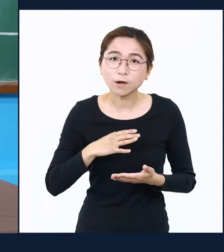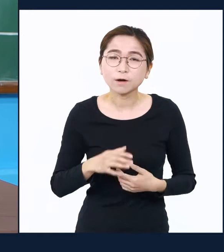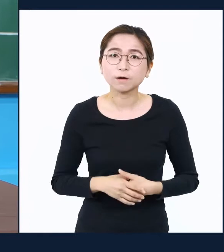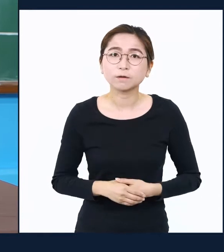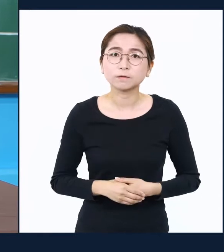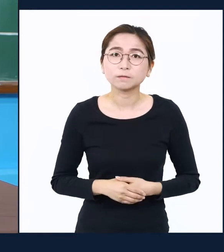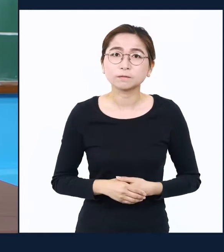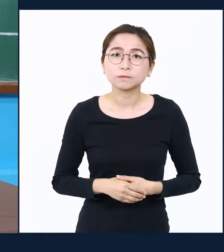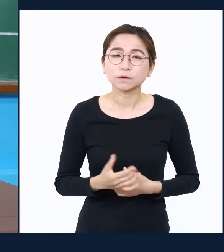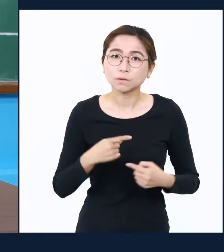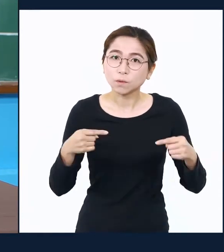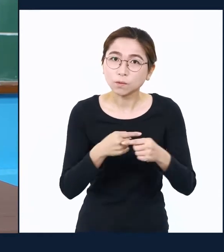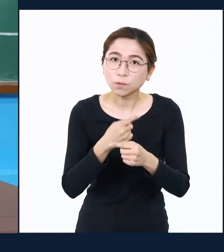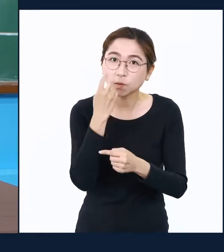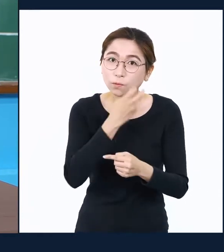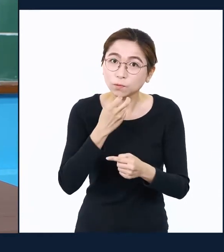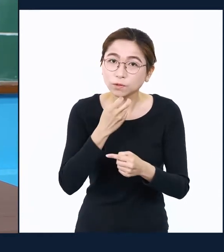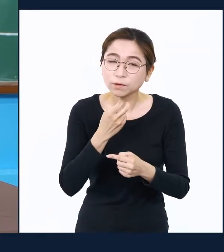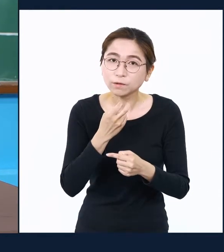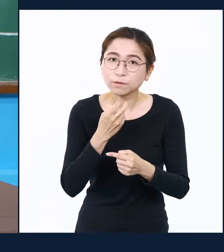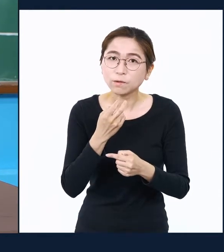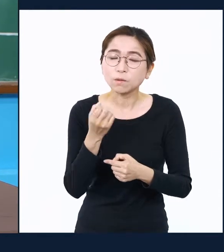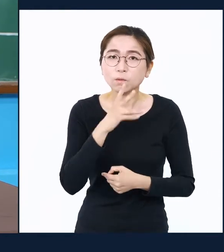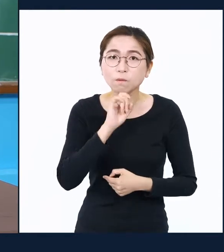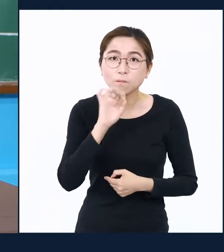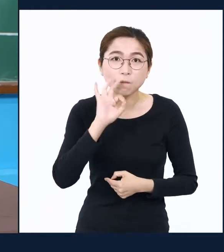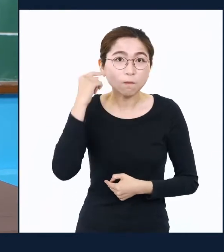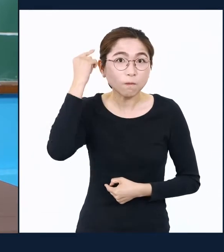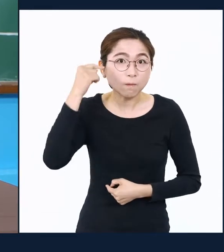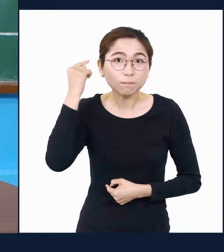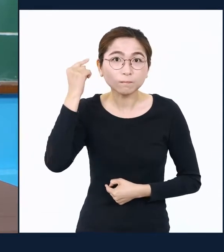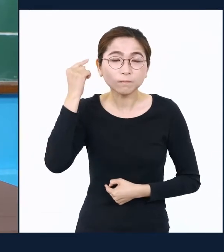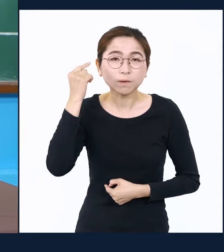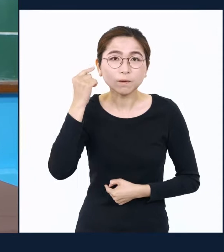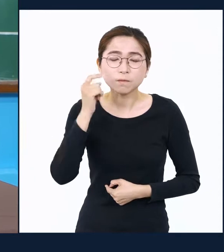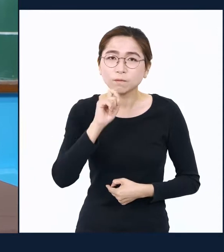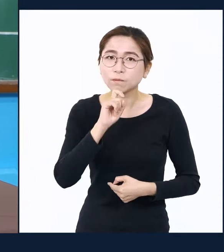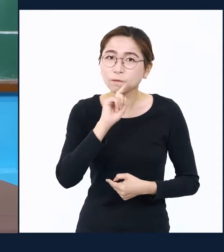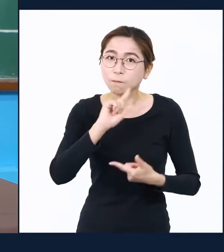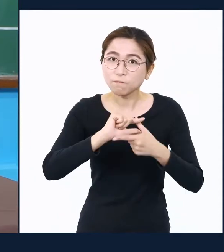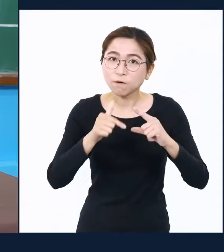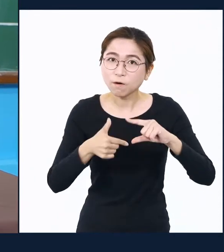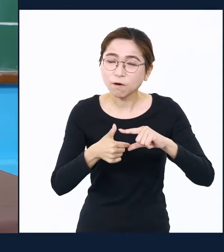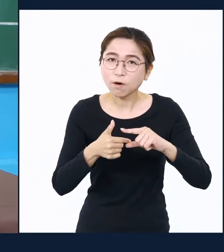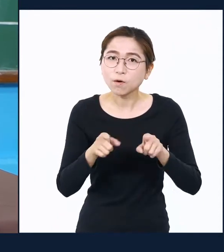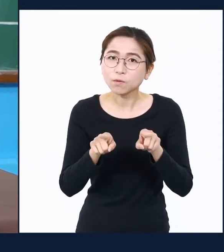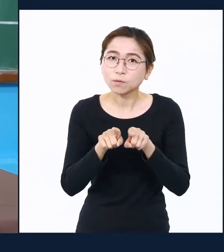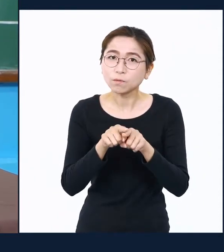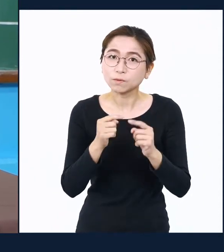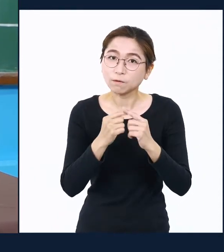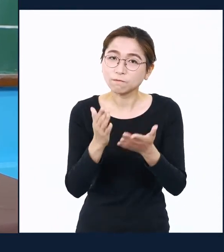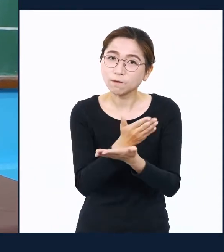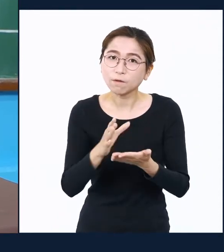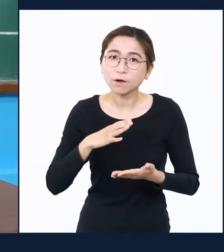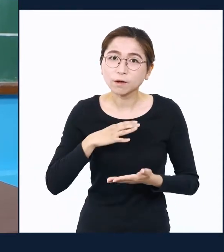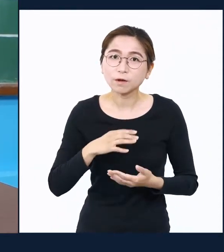呢，除了透过语言之外，有没有想过还有什么方法可以和人